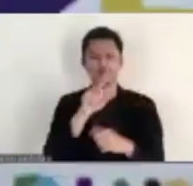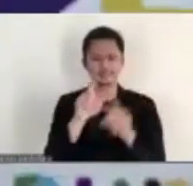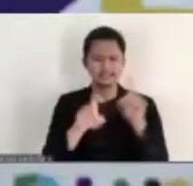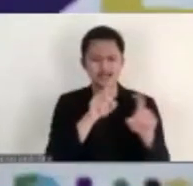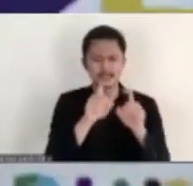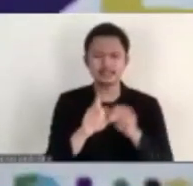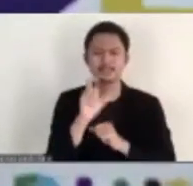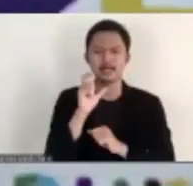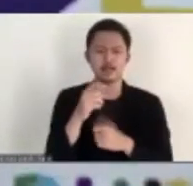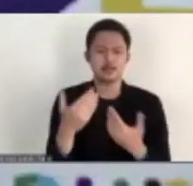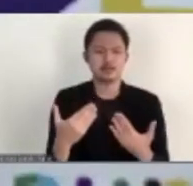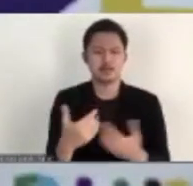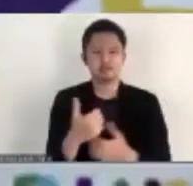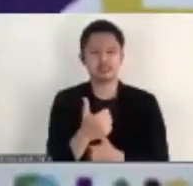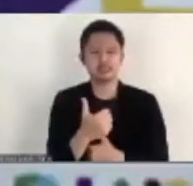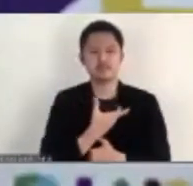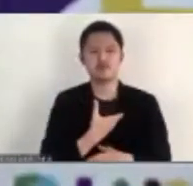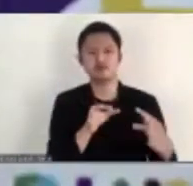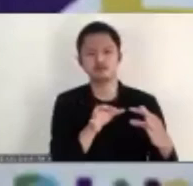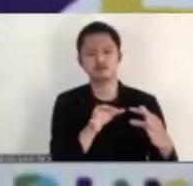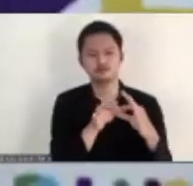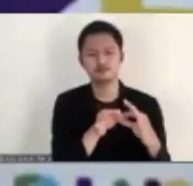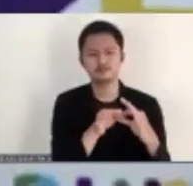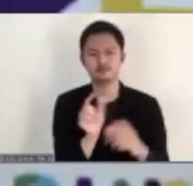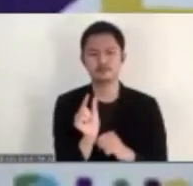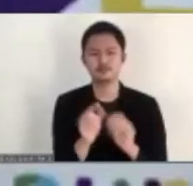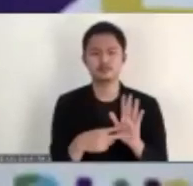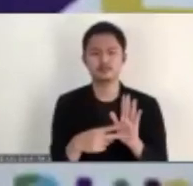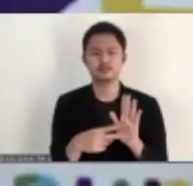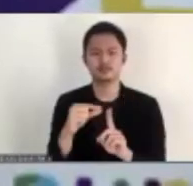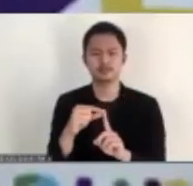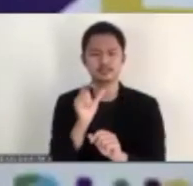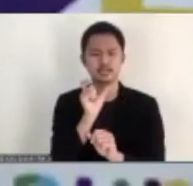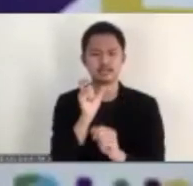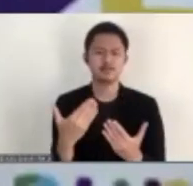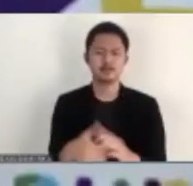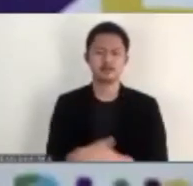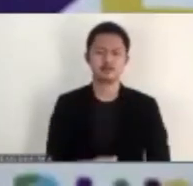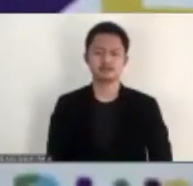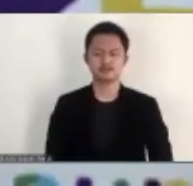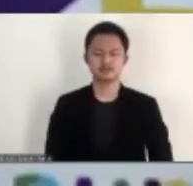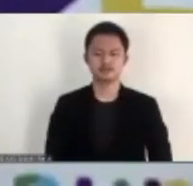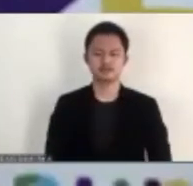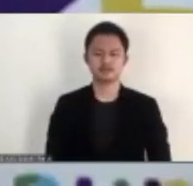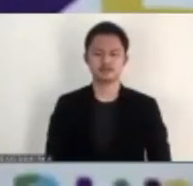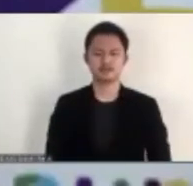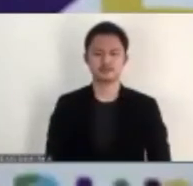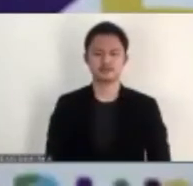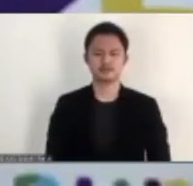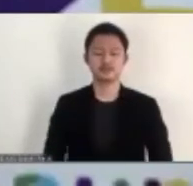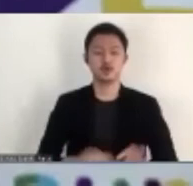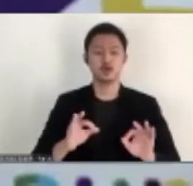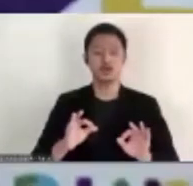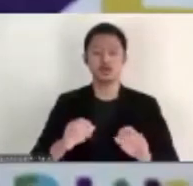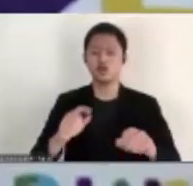bisa berkolaborasi terhubung dengan YP Oke kita akan buka pertanyaan tetapi